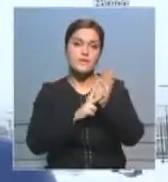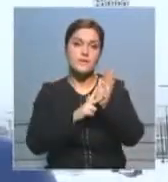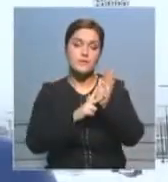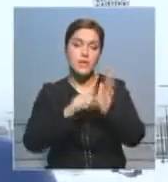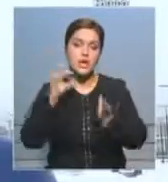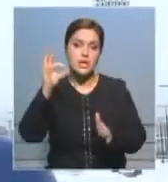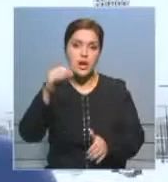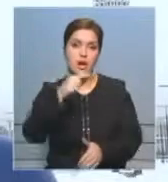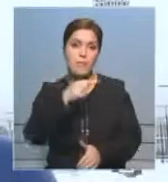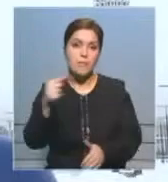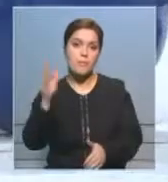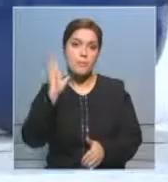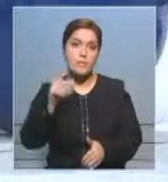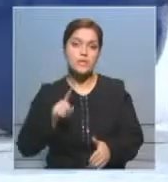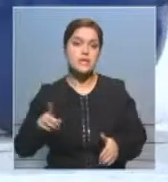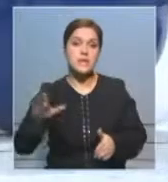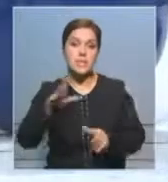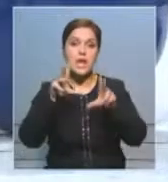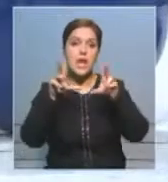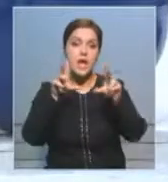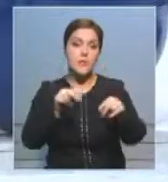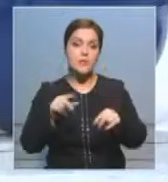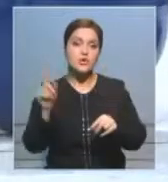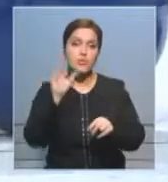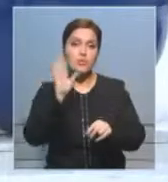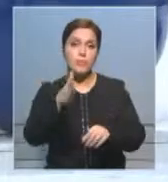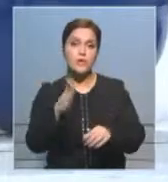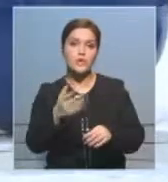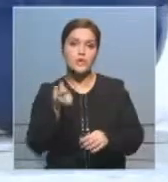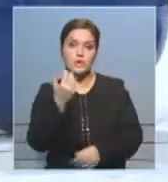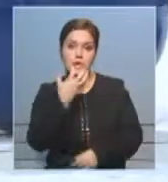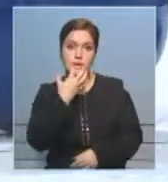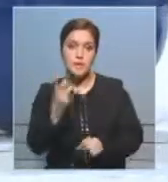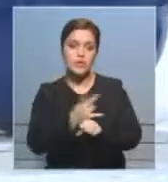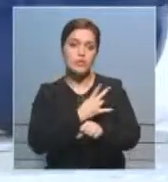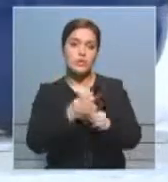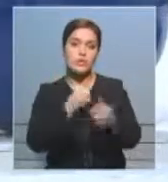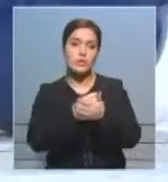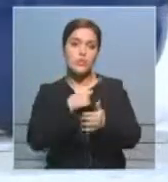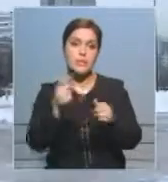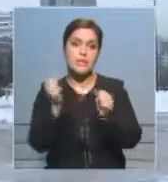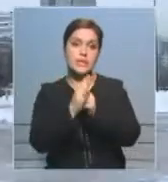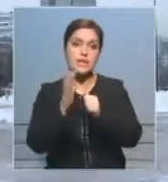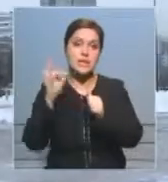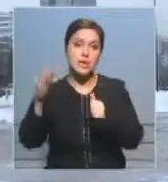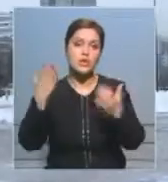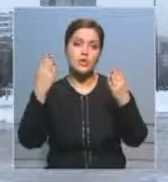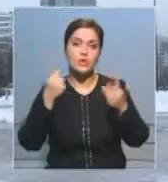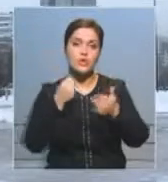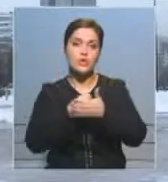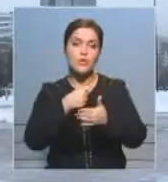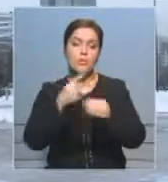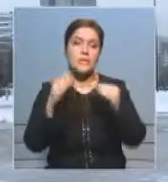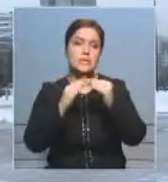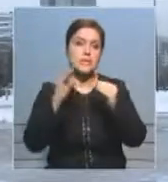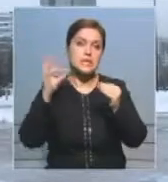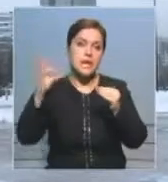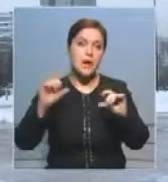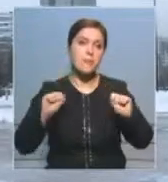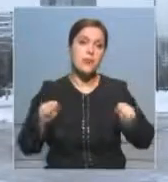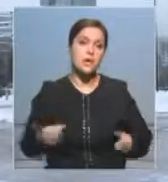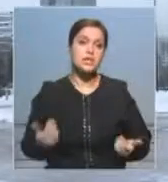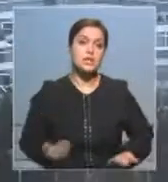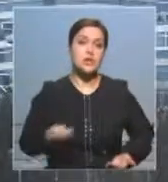28 градусов мороза на западе сноски обещают что будет черти клеем ночью до -15 днем 10 градусов мороза